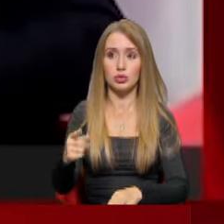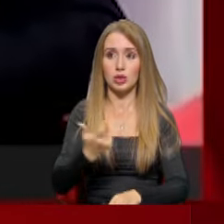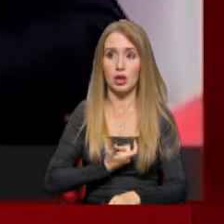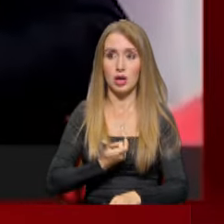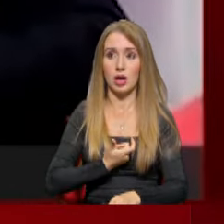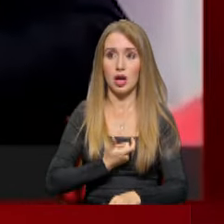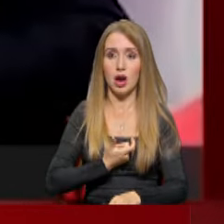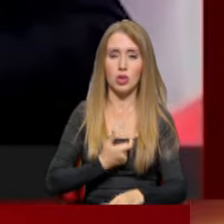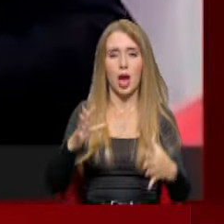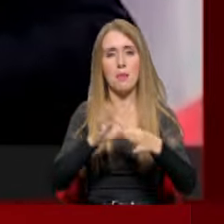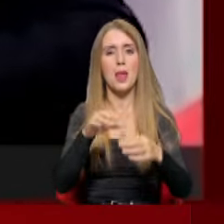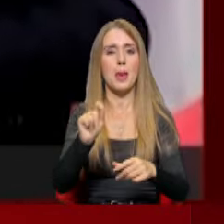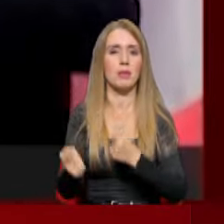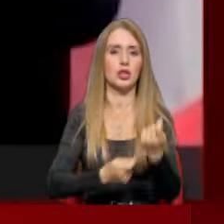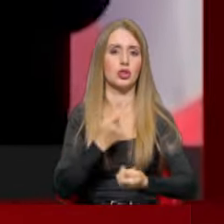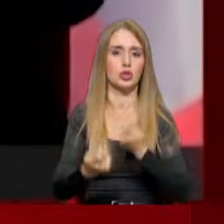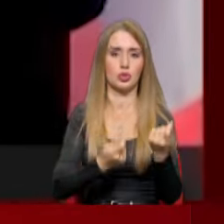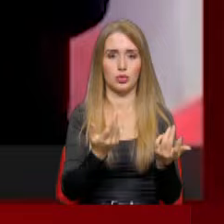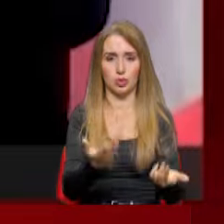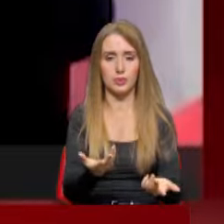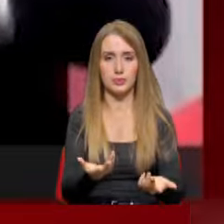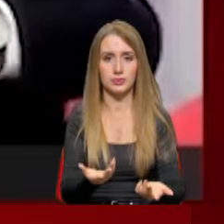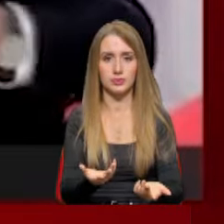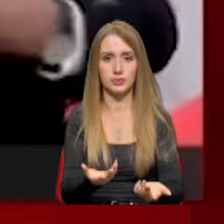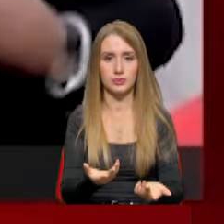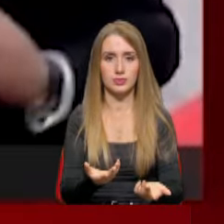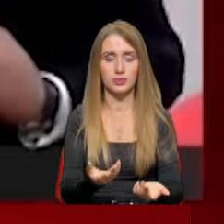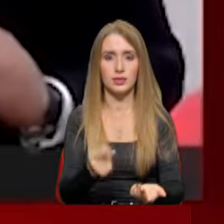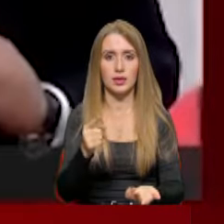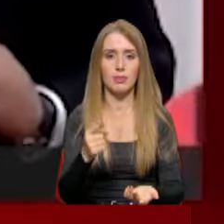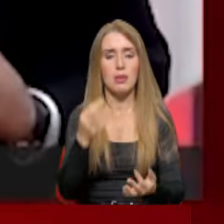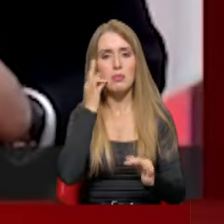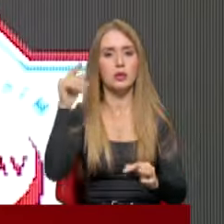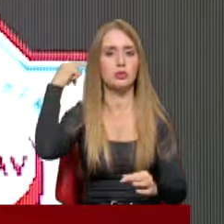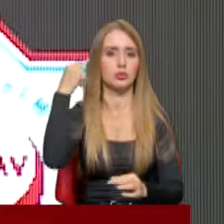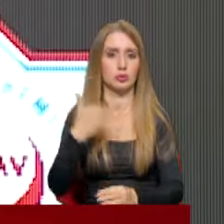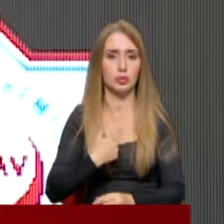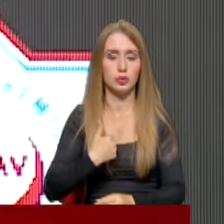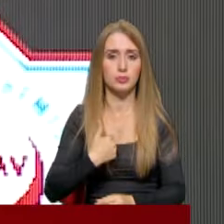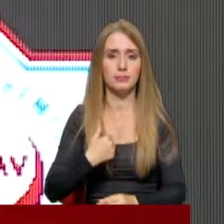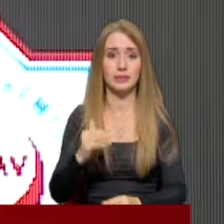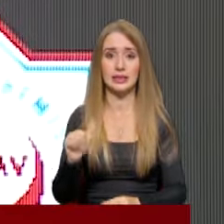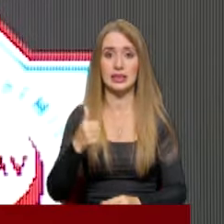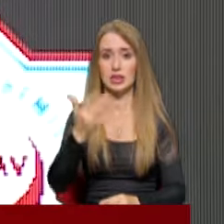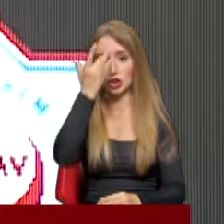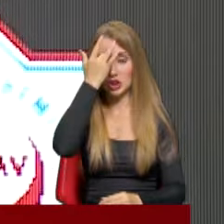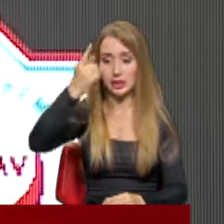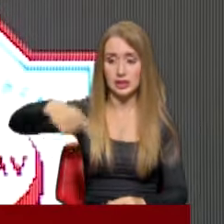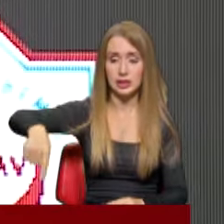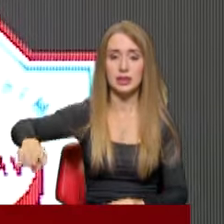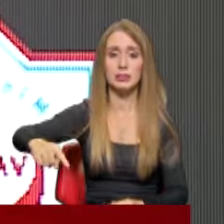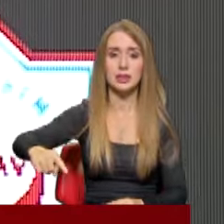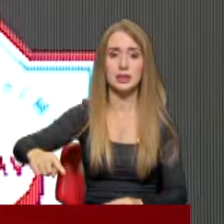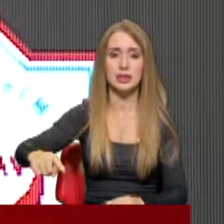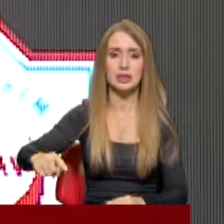alanının oluşturulması için sarf ediliyor türünden bir hissiyat uyandırıyor bende. Aziz şehitlerimizin